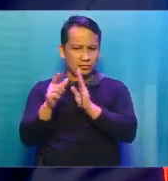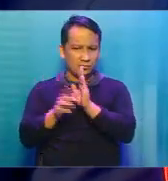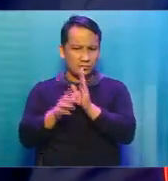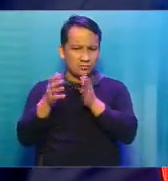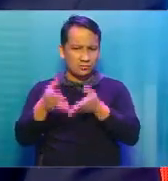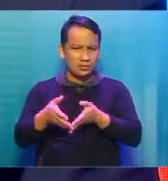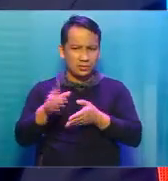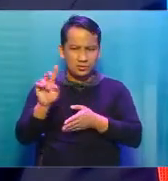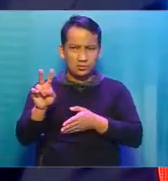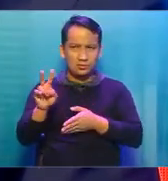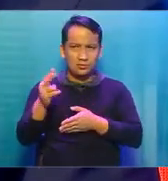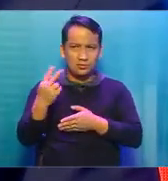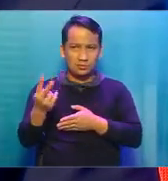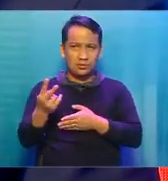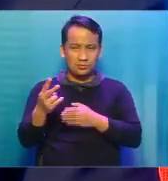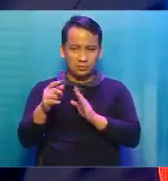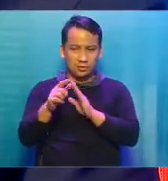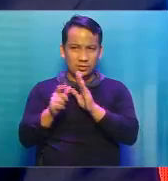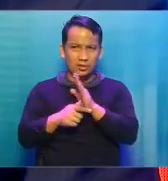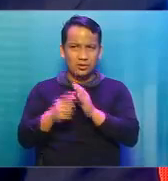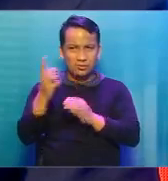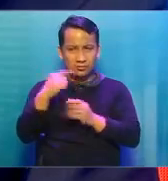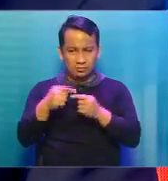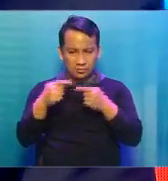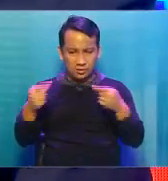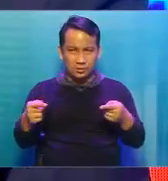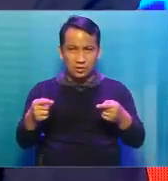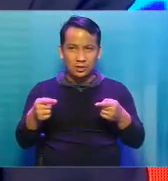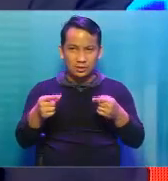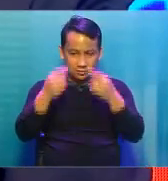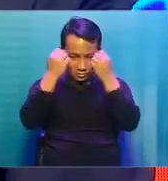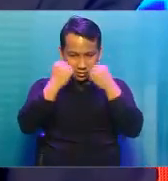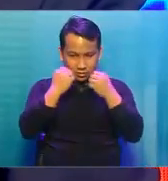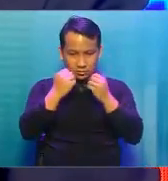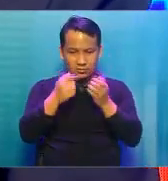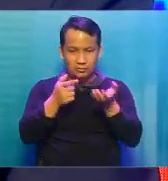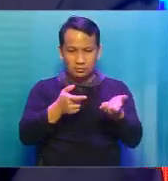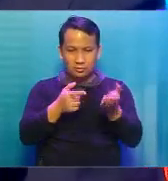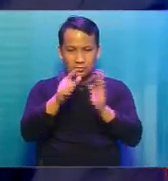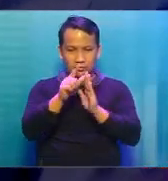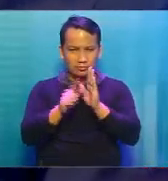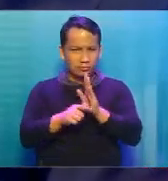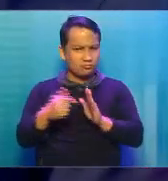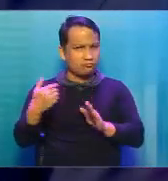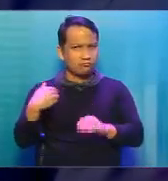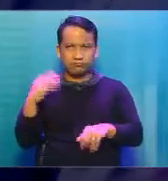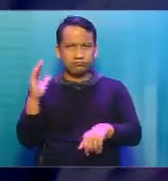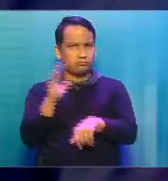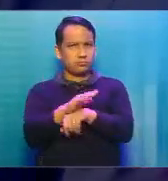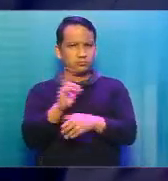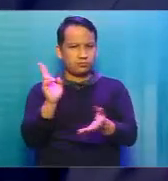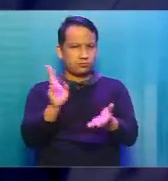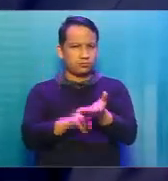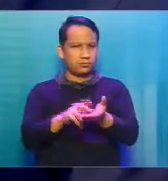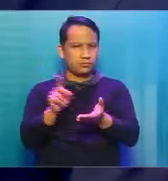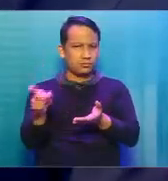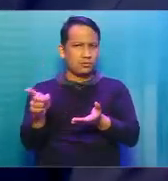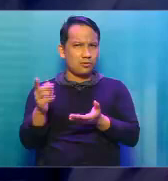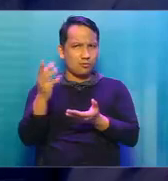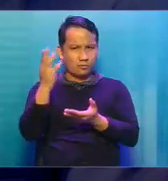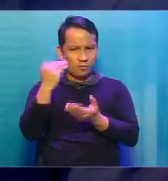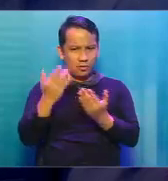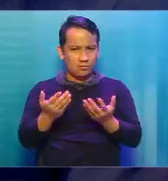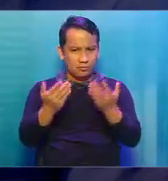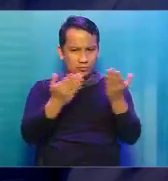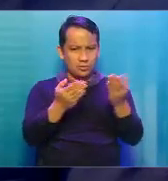dalawang AITA na nakakulong dahil sa anti-terror law. Hindi rin daw totoong pinilit nilang papirmahin ang mga katutubo para maghain